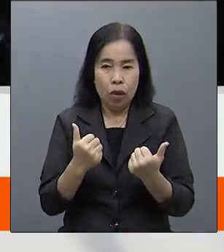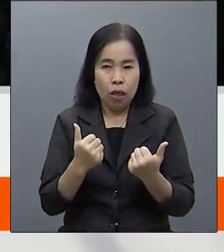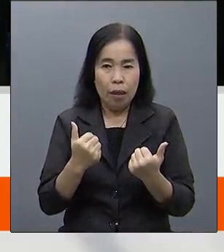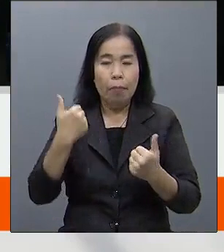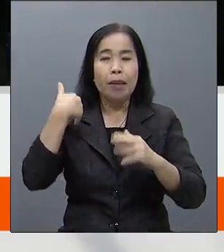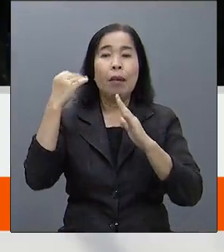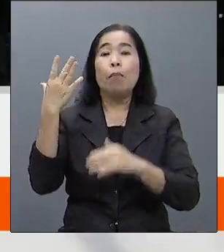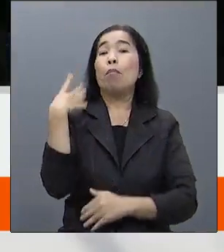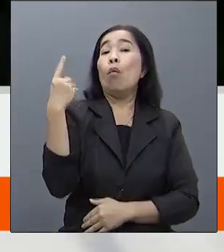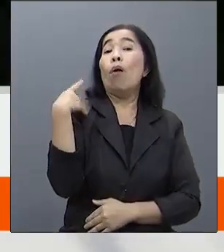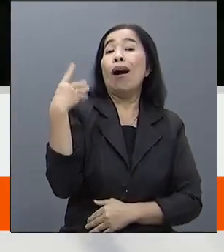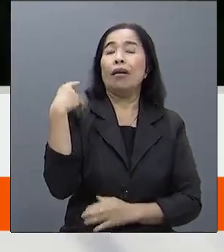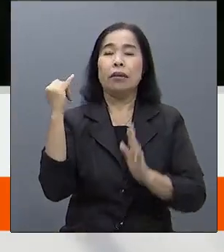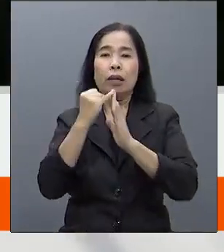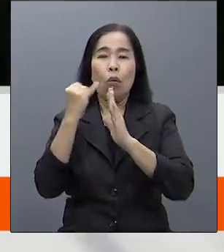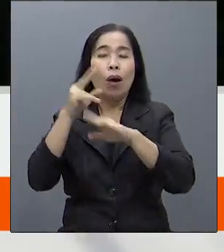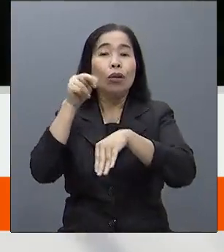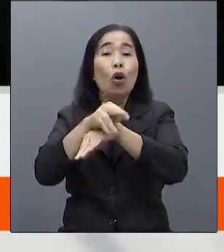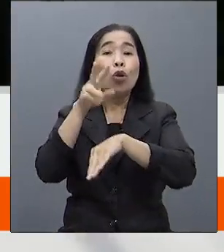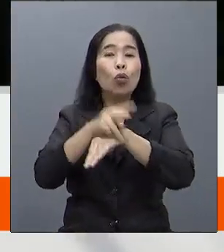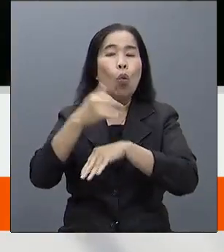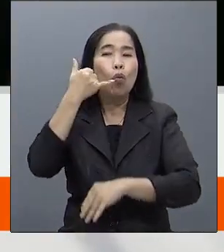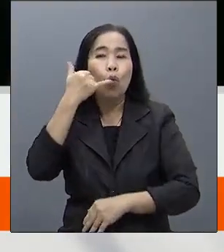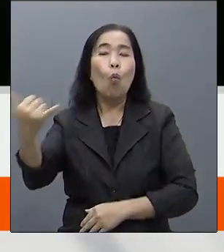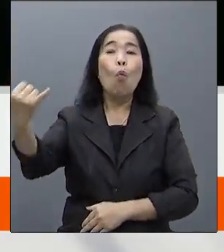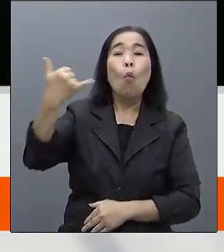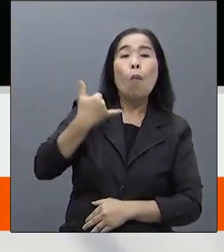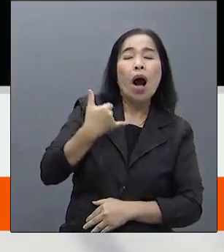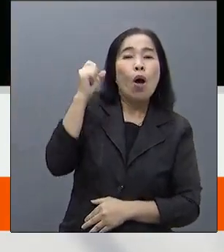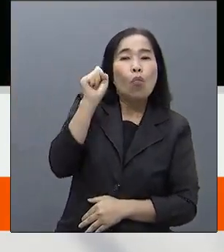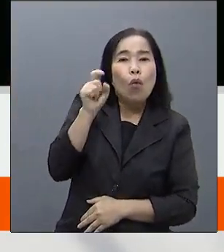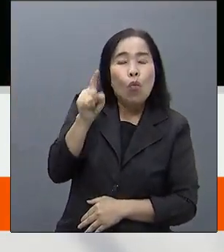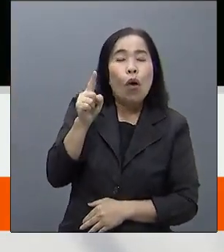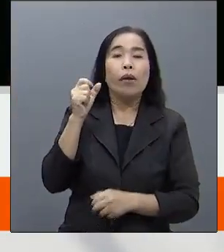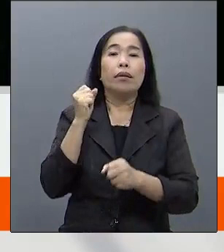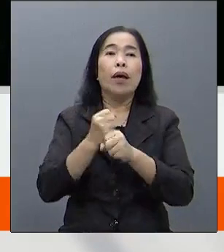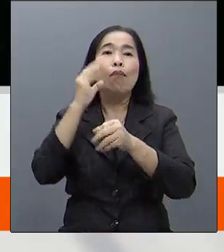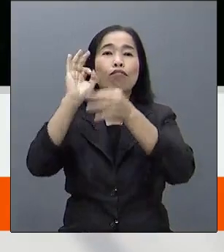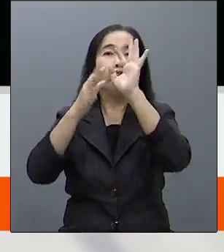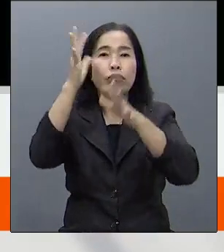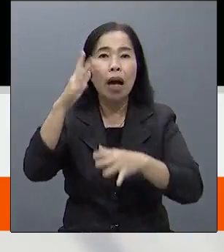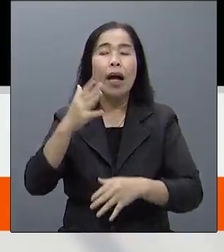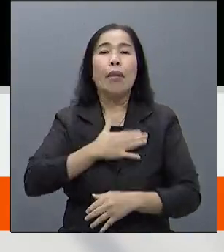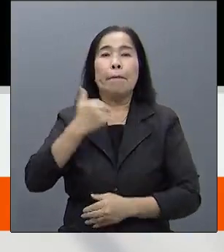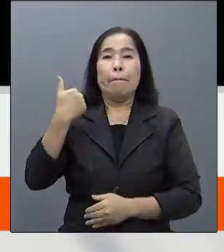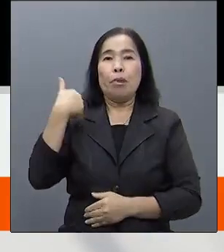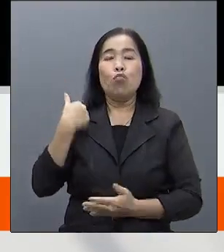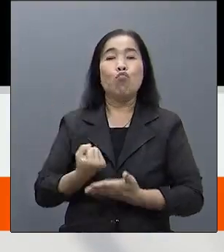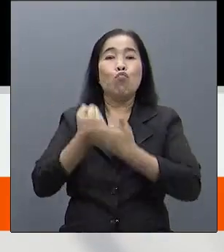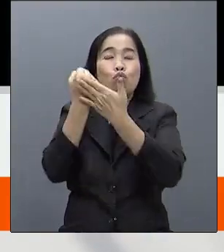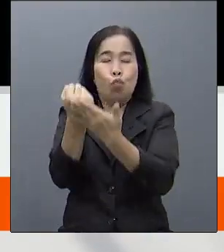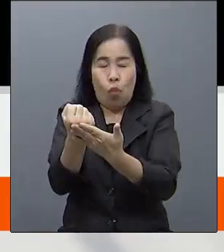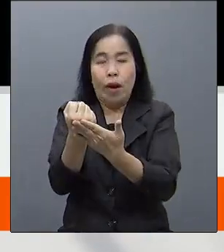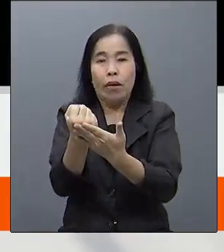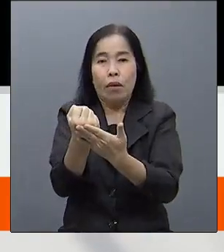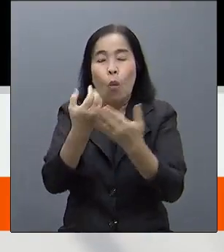กเมื่อวานนี้นะครับตอนหัวค่ำเนี่ยนะครับก็ได้สั่งการให้ทางศูนย์ป้องกันบรรเทาสาธารณภัย3ปราจีนบุรีส่งเครื่องไม้เครื่องมือในแต่ภาคพื้นดินเนี่ย